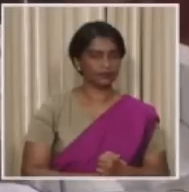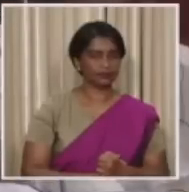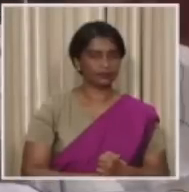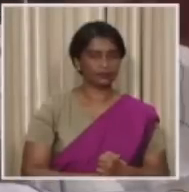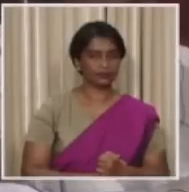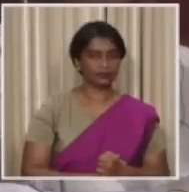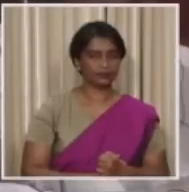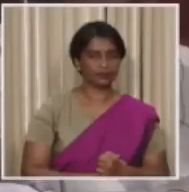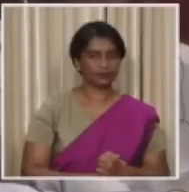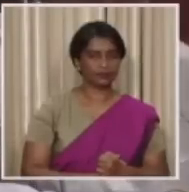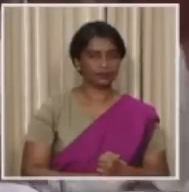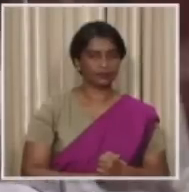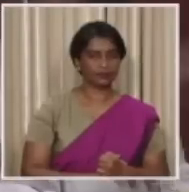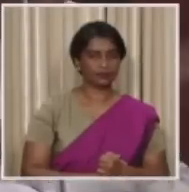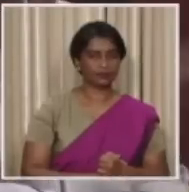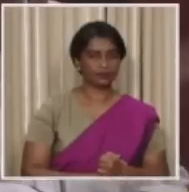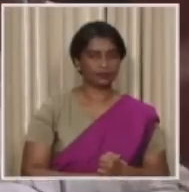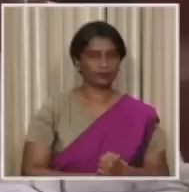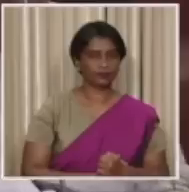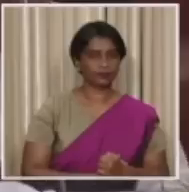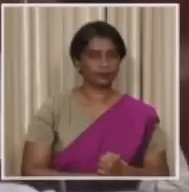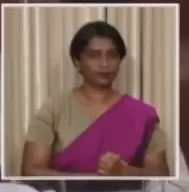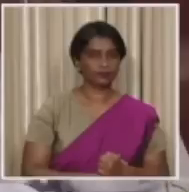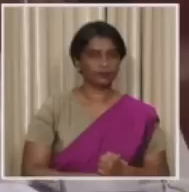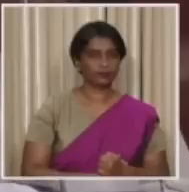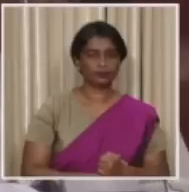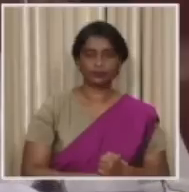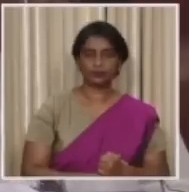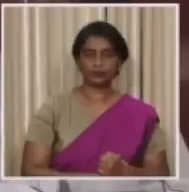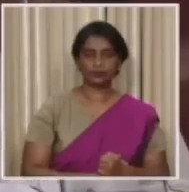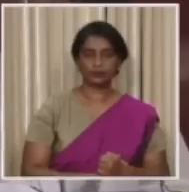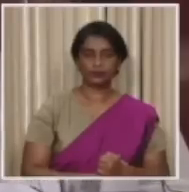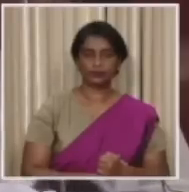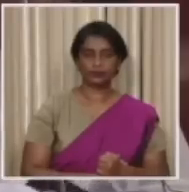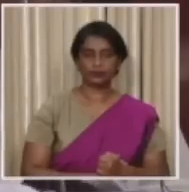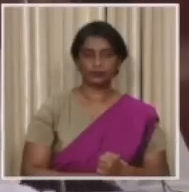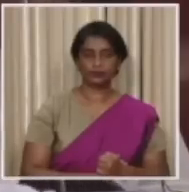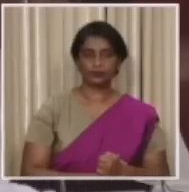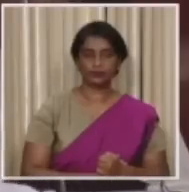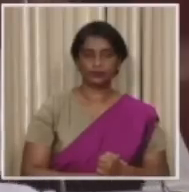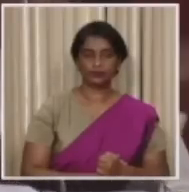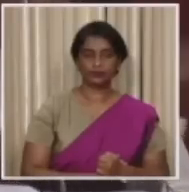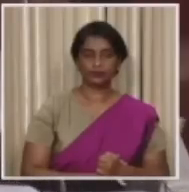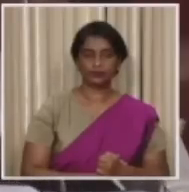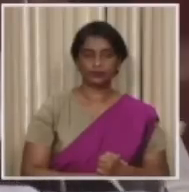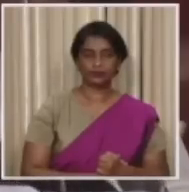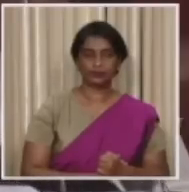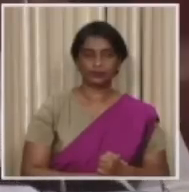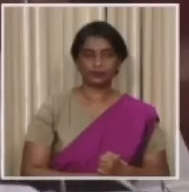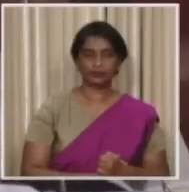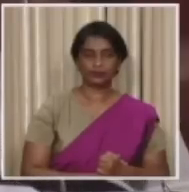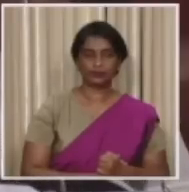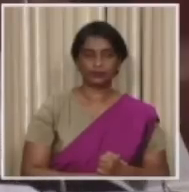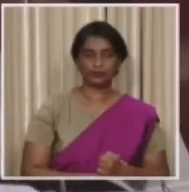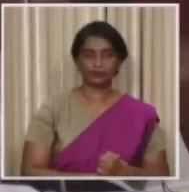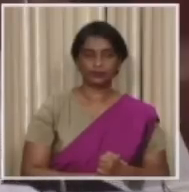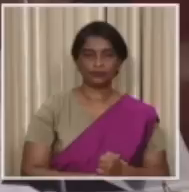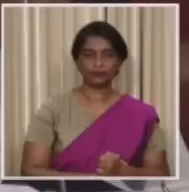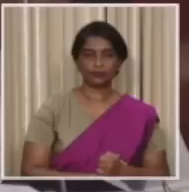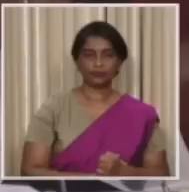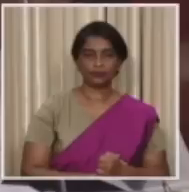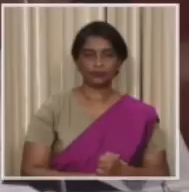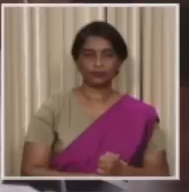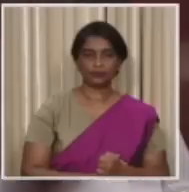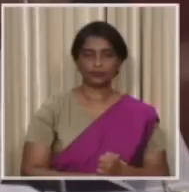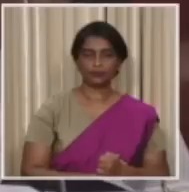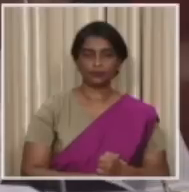විපක්ෂයේ දෙපැත්තම යෝජනා කළා. අපි යෝජනා කිරුවේ ඔබතුමා බලන්න කොහොමද අපි යෝජනා කිරුවේ. එතකොට රට